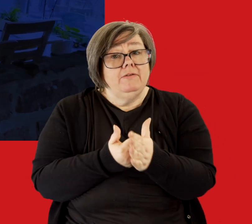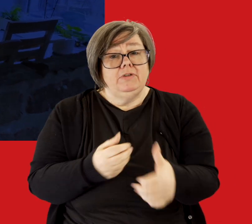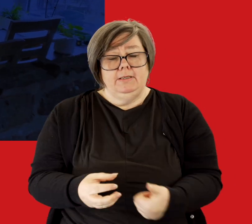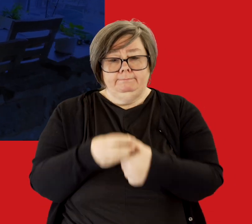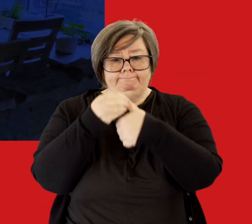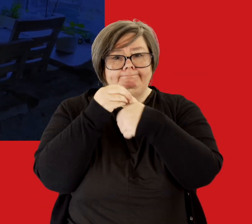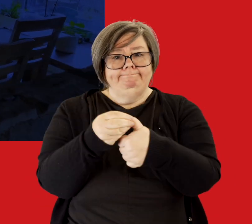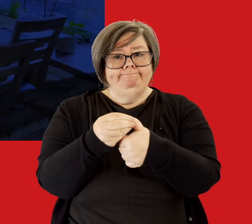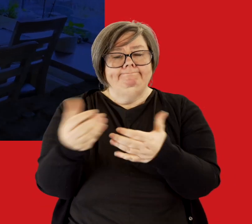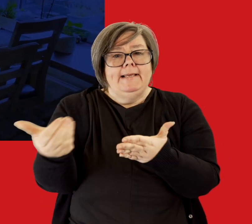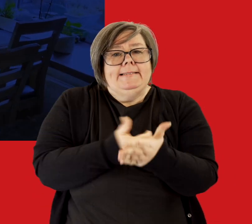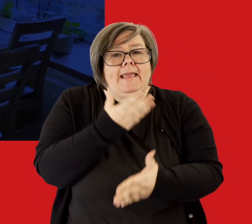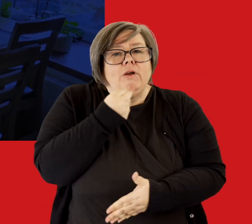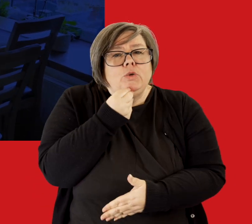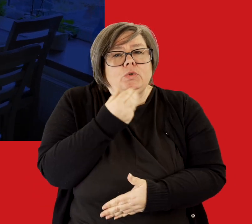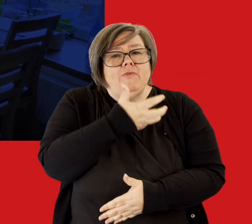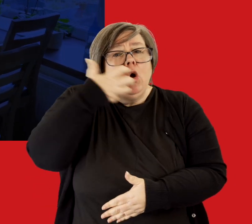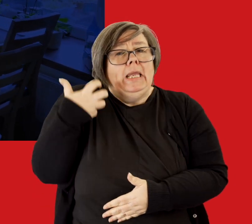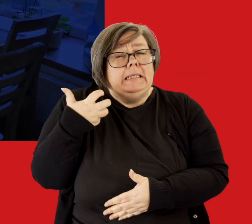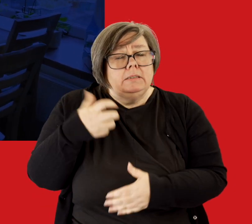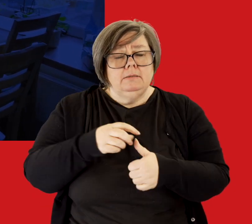nos. Diogelwch coginio.